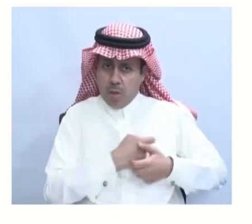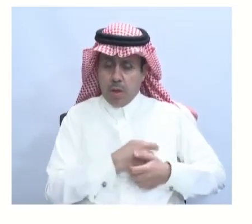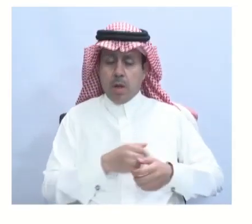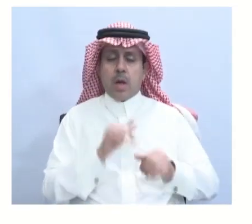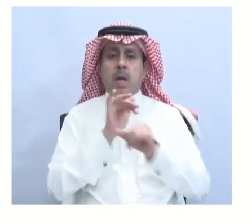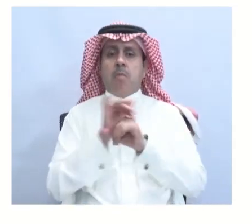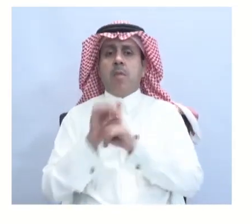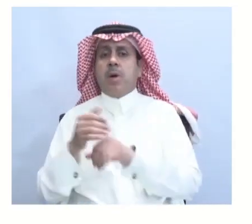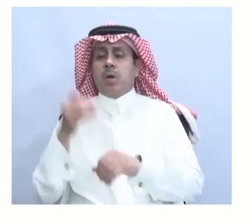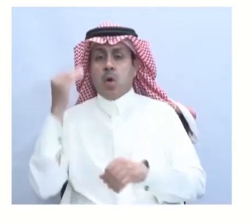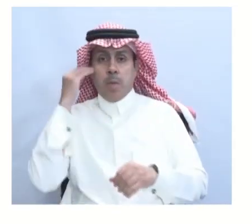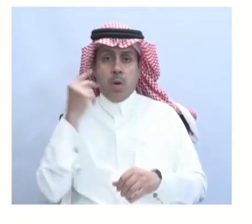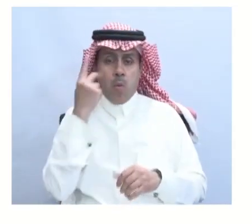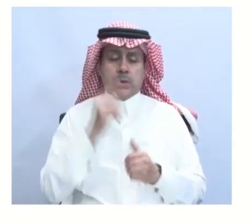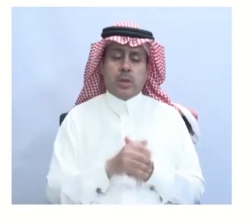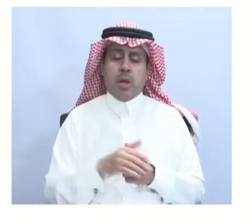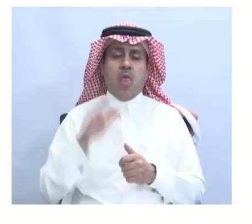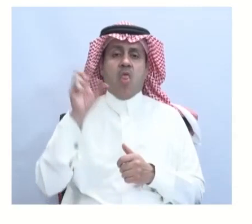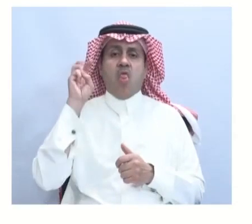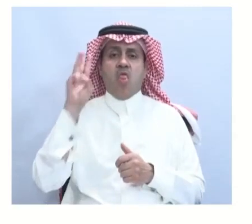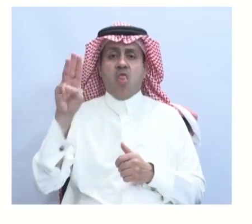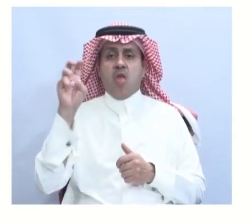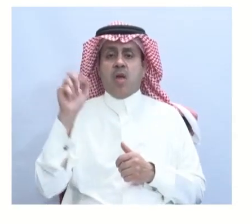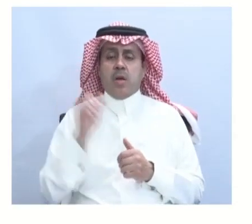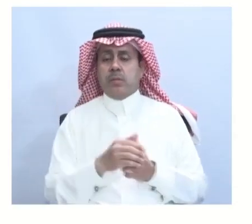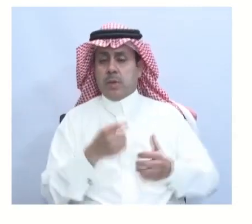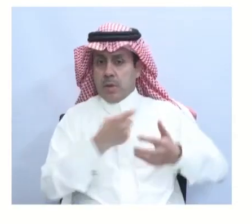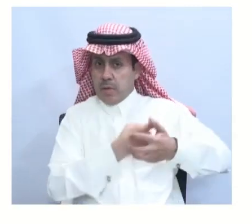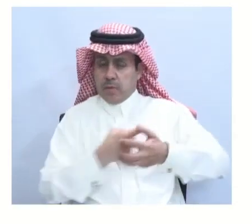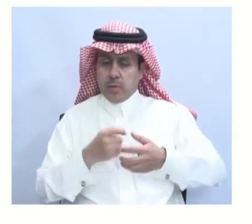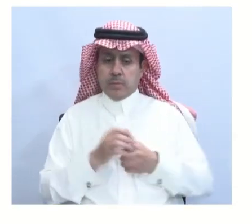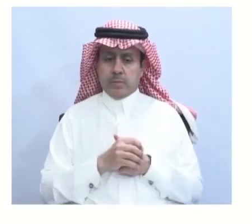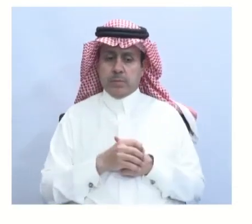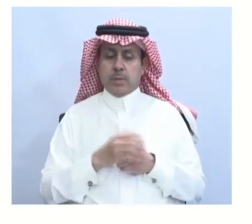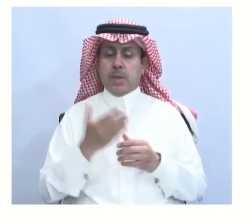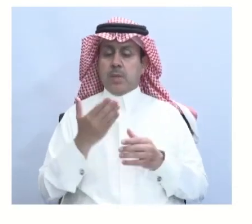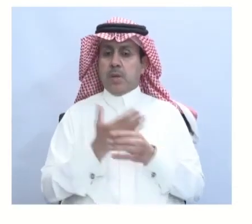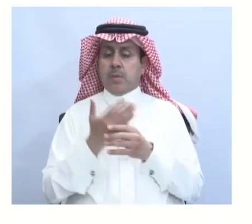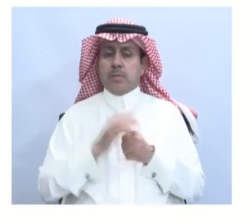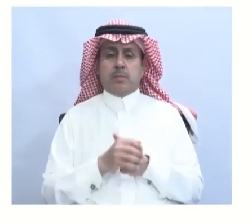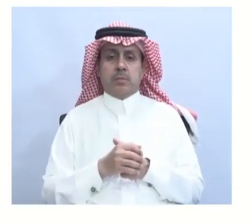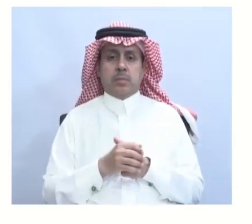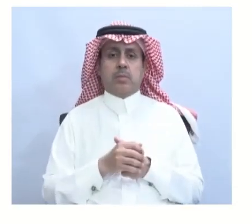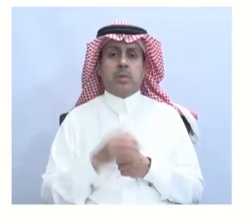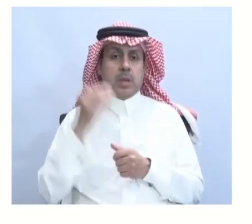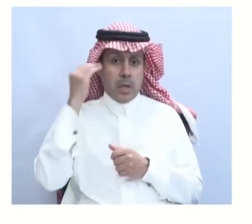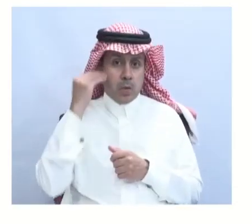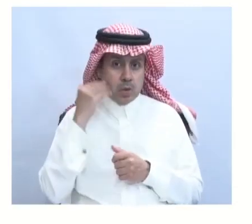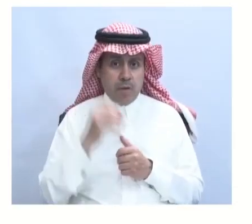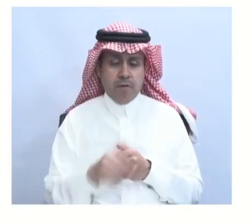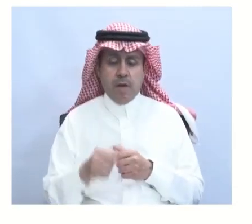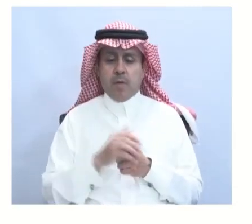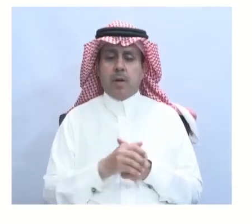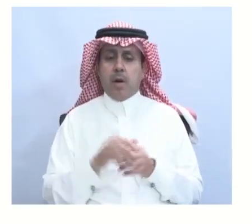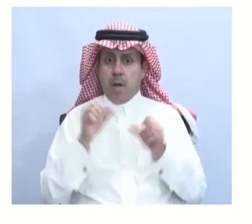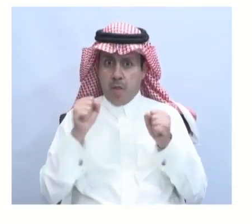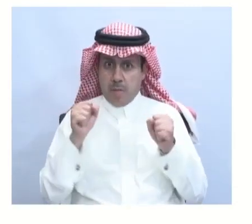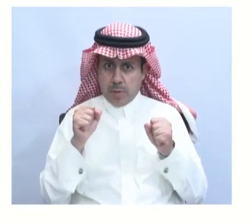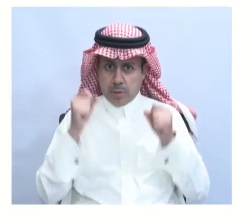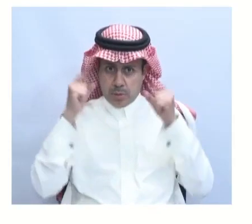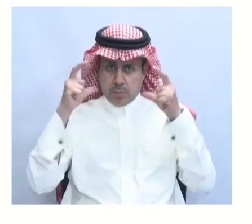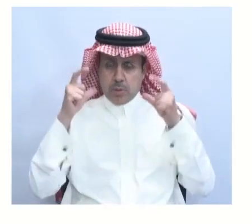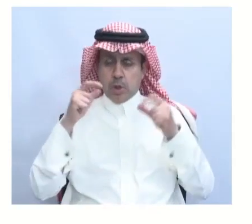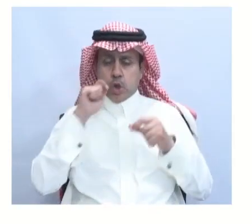واحده موثوقه انها ارضعت فلانا لماذا اذ النساء في هذا الامر ا بط من